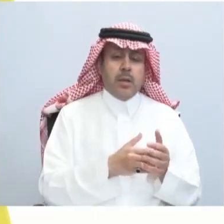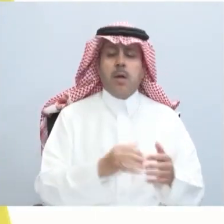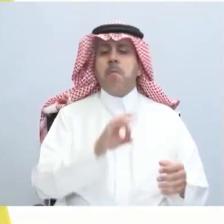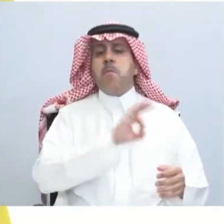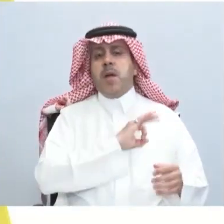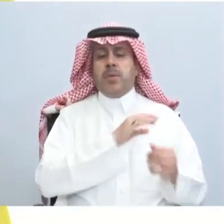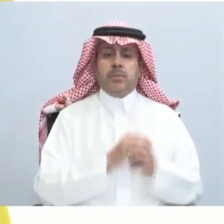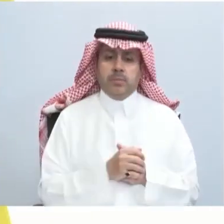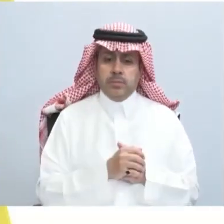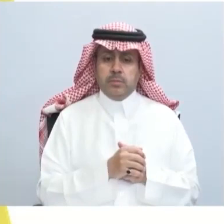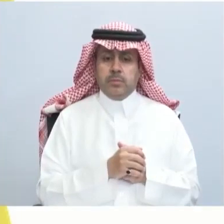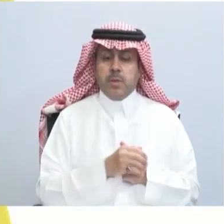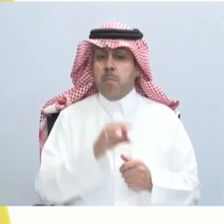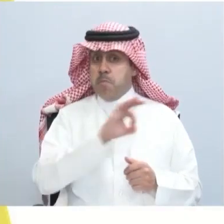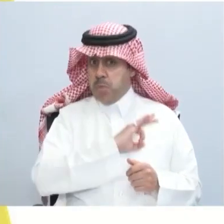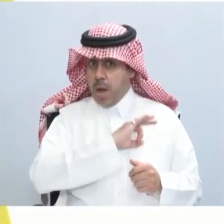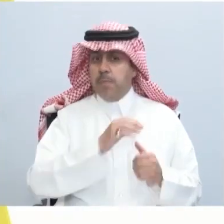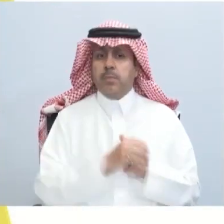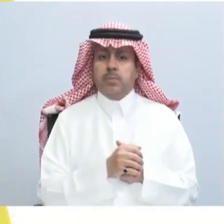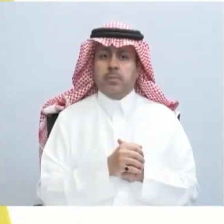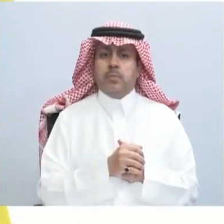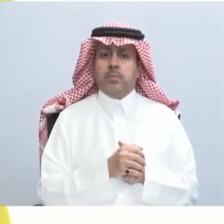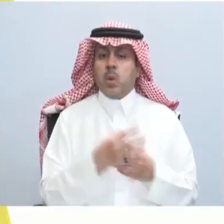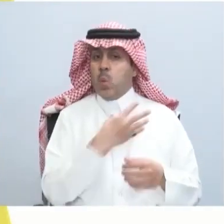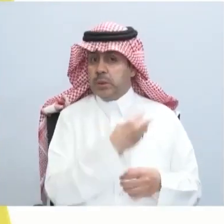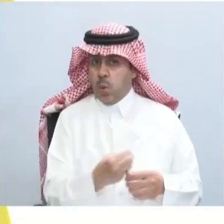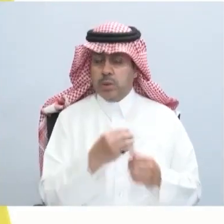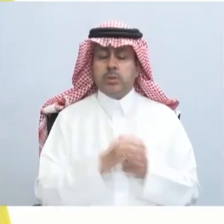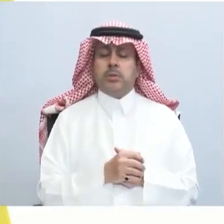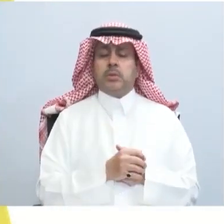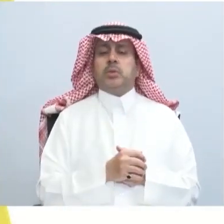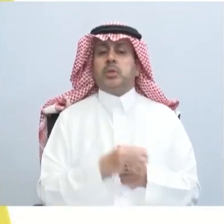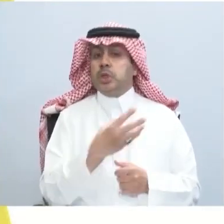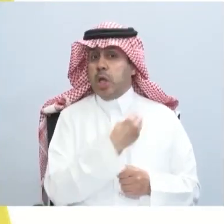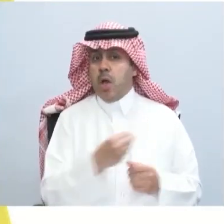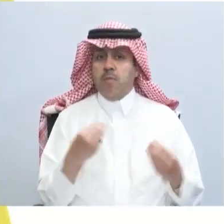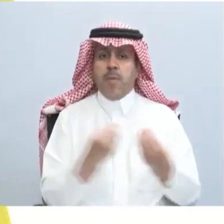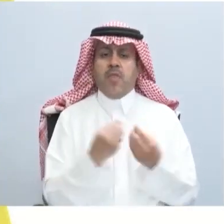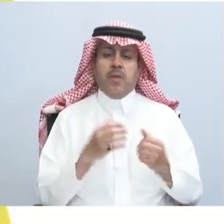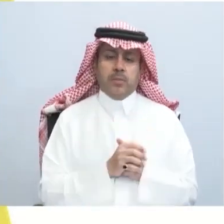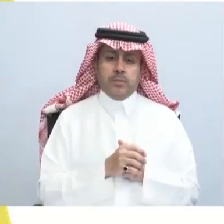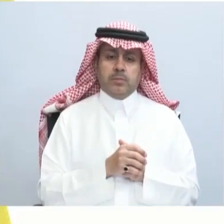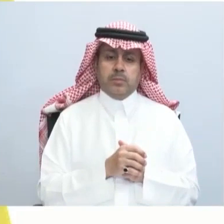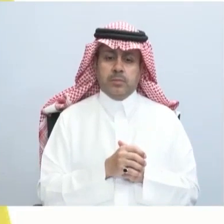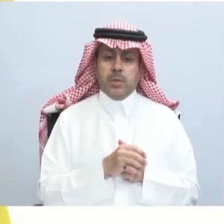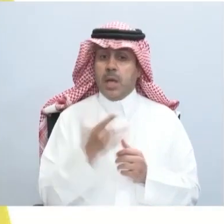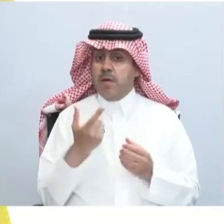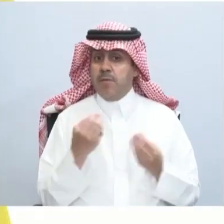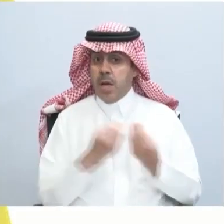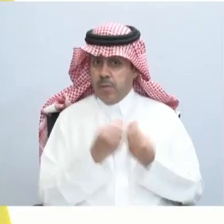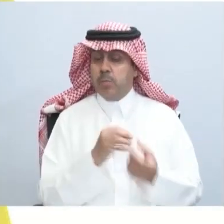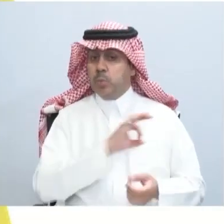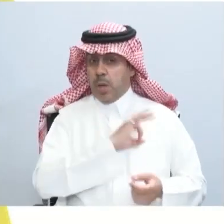المحبه يكون بيننا تحاب وتوا وتالف طيب كيف نكون